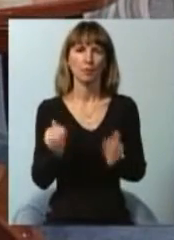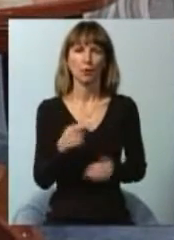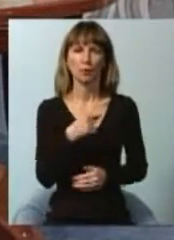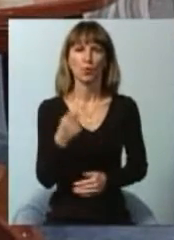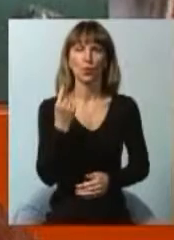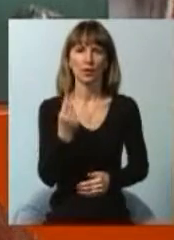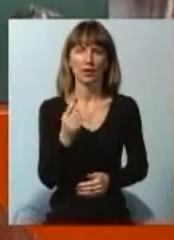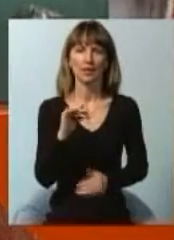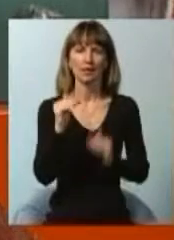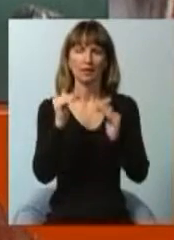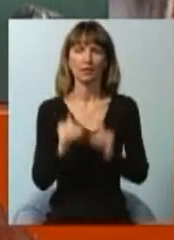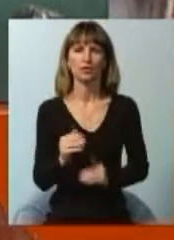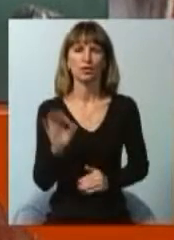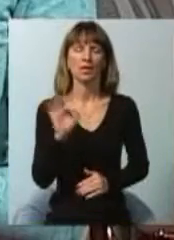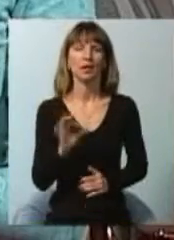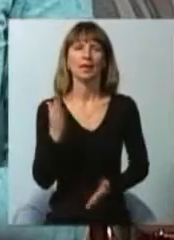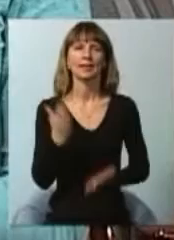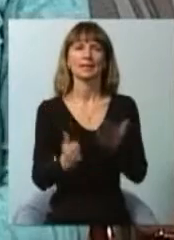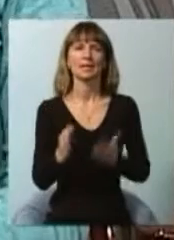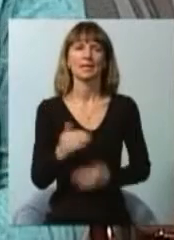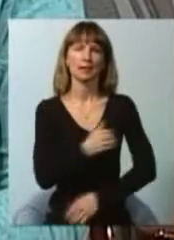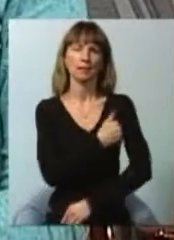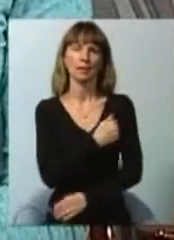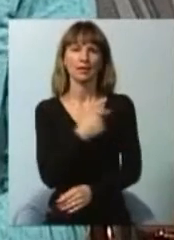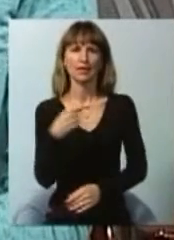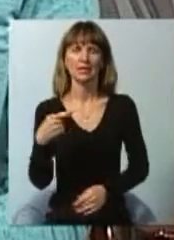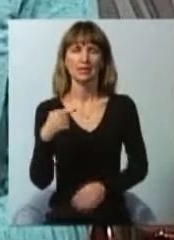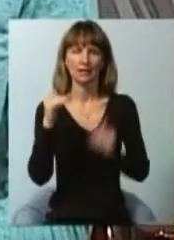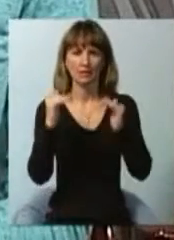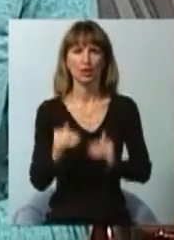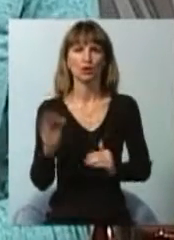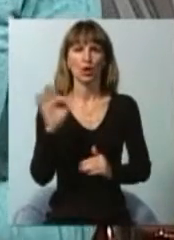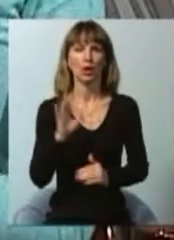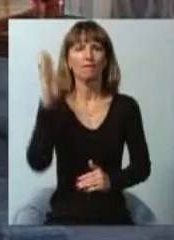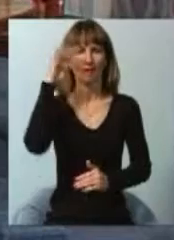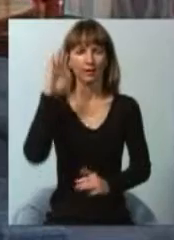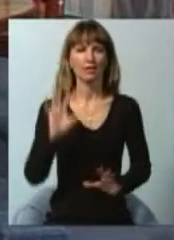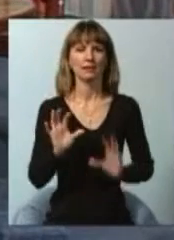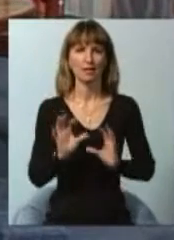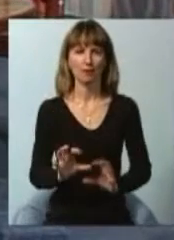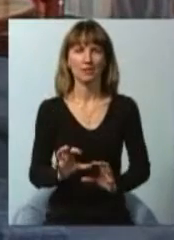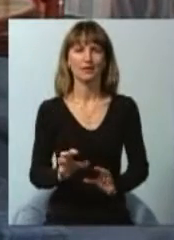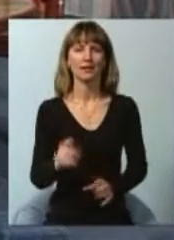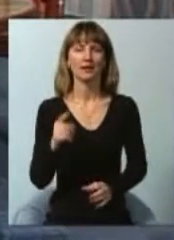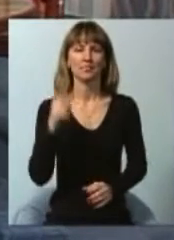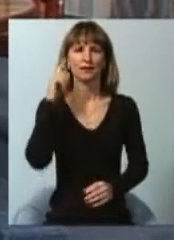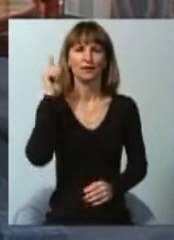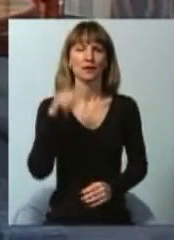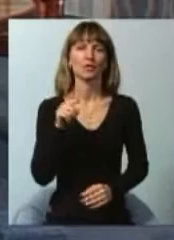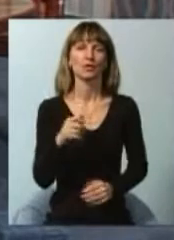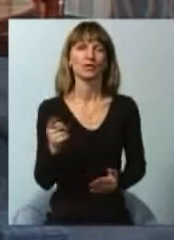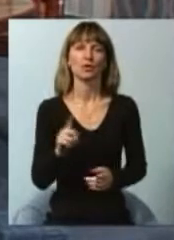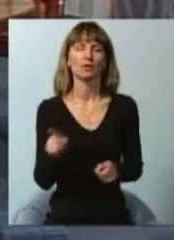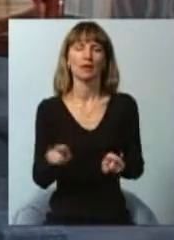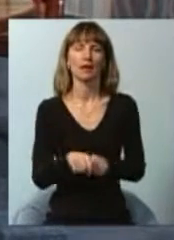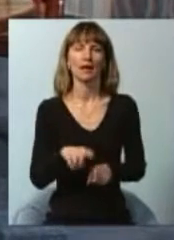мінус 1 і нижче градусів. Тобто, якщо навіть температура нижче нуля, то вода замерзає. А от чи відомо тобі взагалі, от що таке лід,